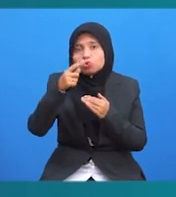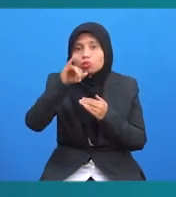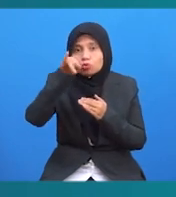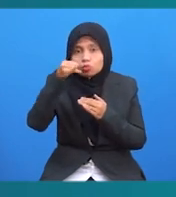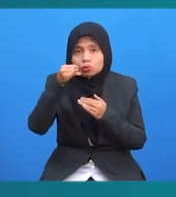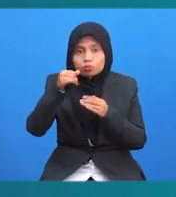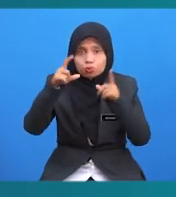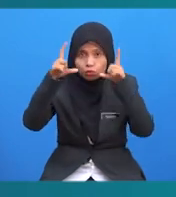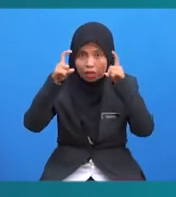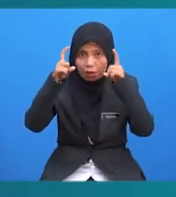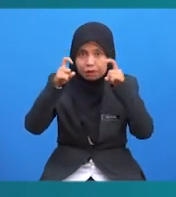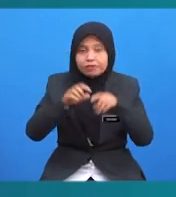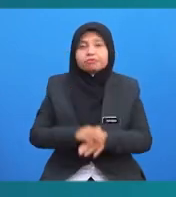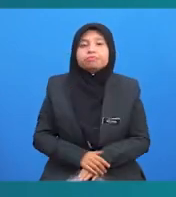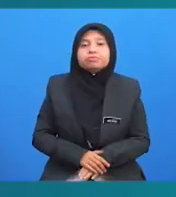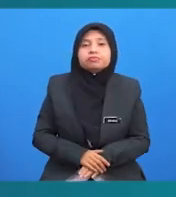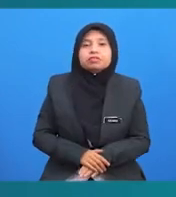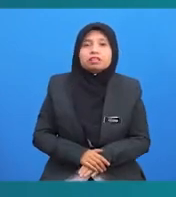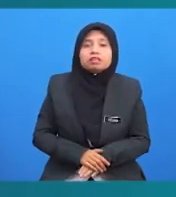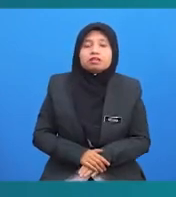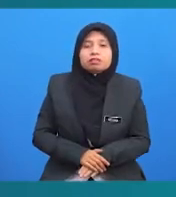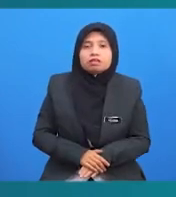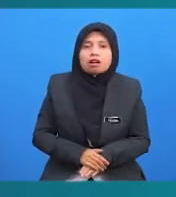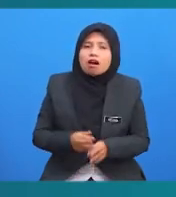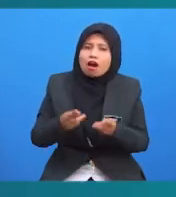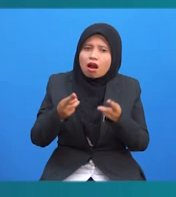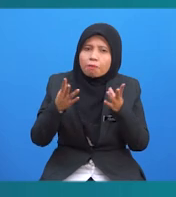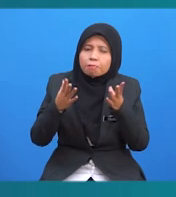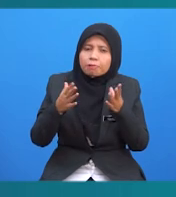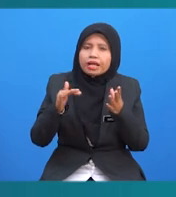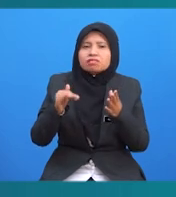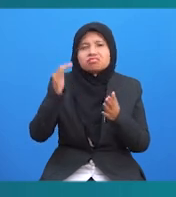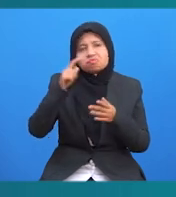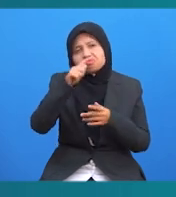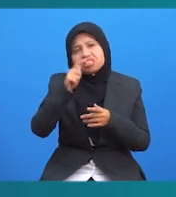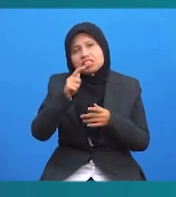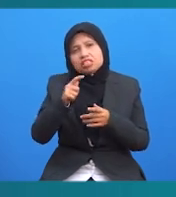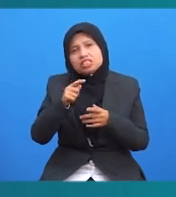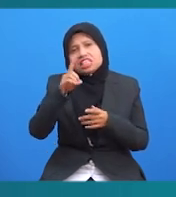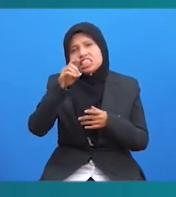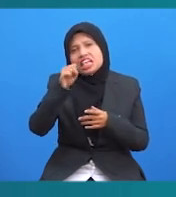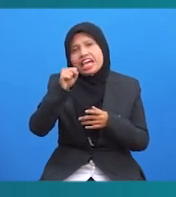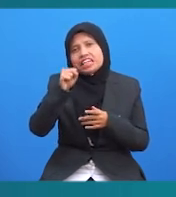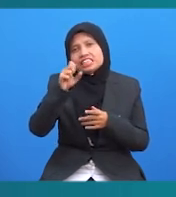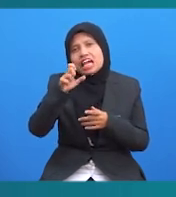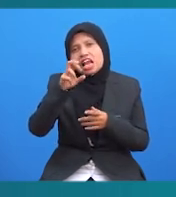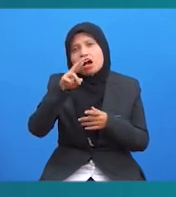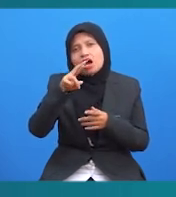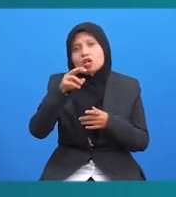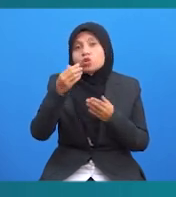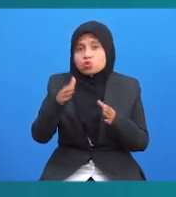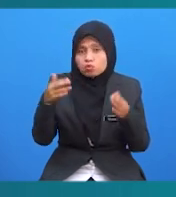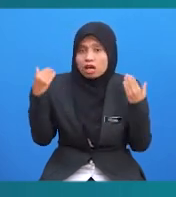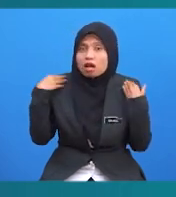jika diperlukan. Ya, saya tahu ramai yang tertanya-tanya kamera DSLR itu sendiri